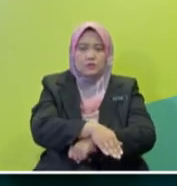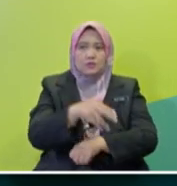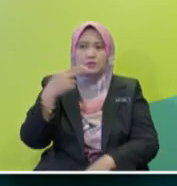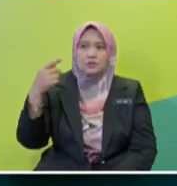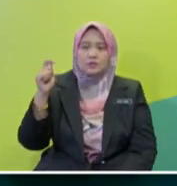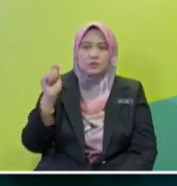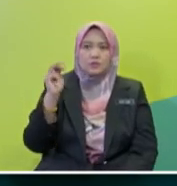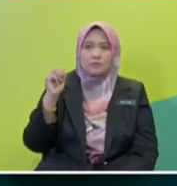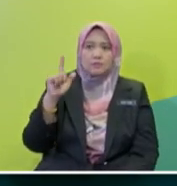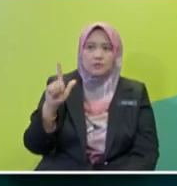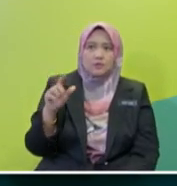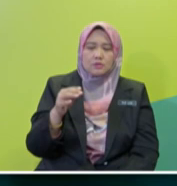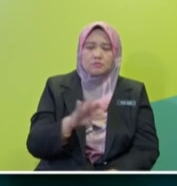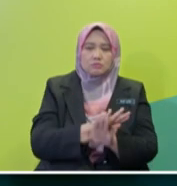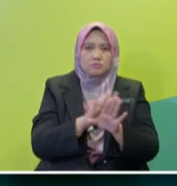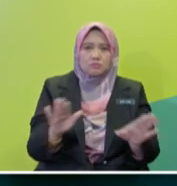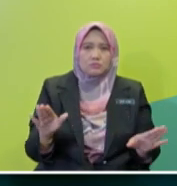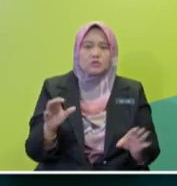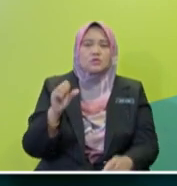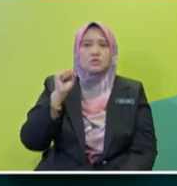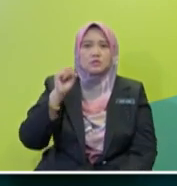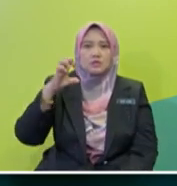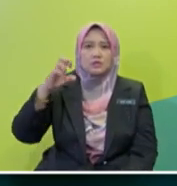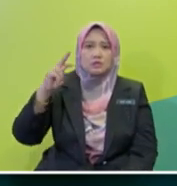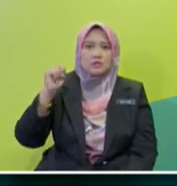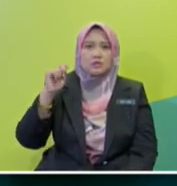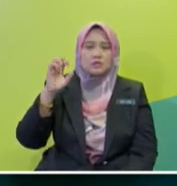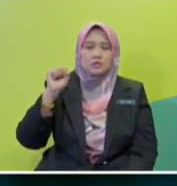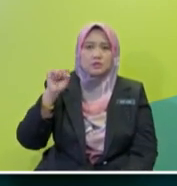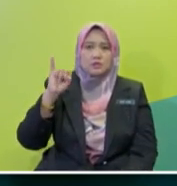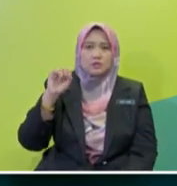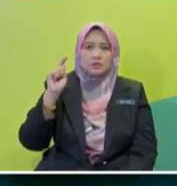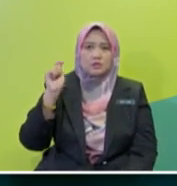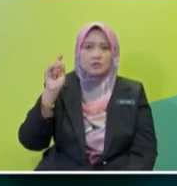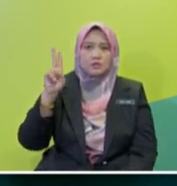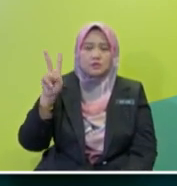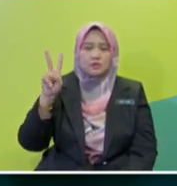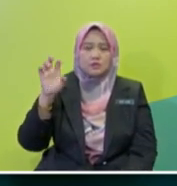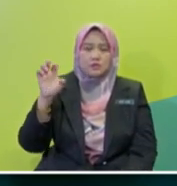boleh ditulis dalam huruf besar atau huruf kecil maksudnya